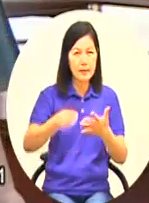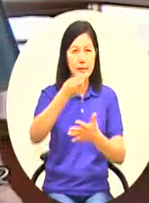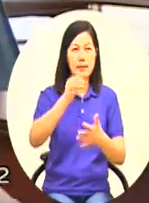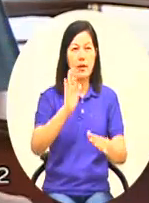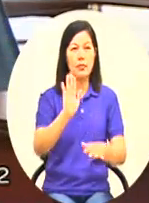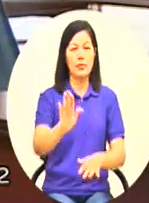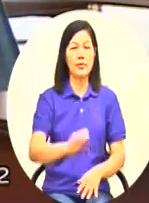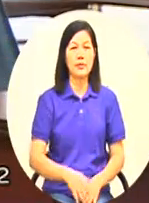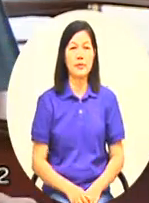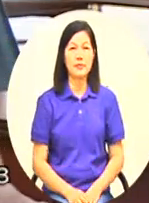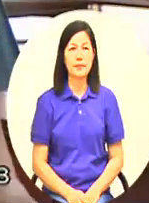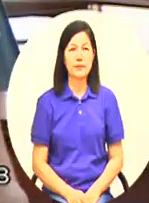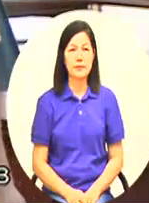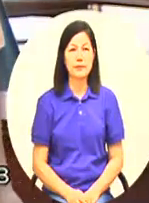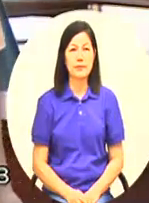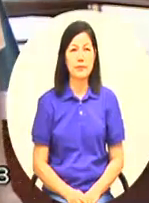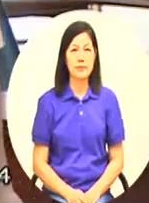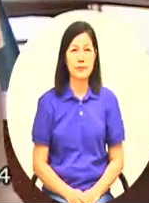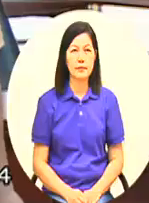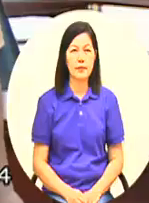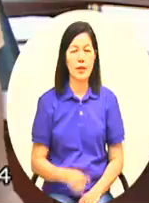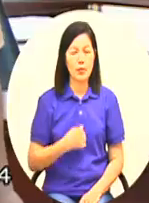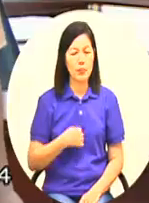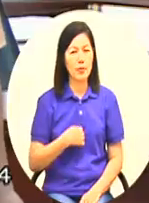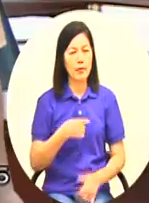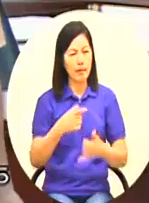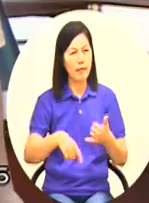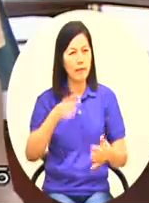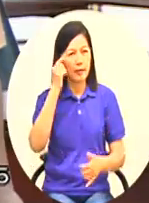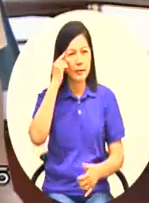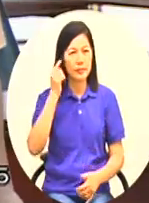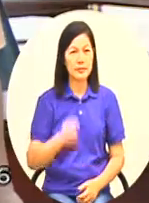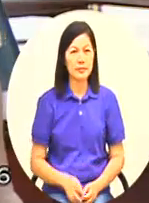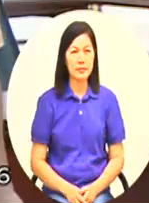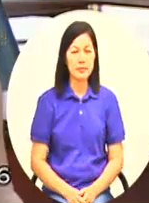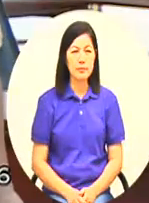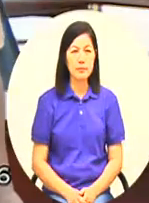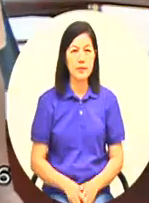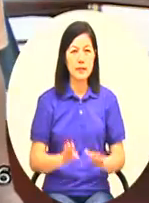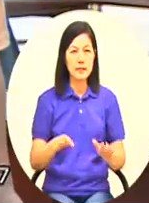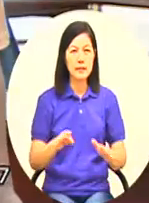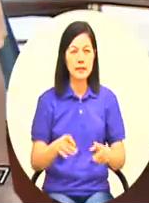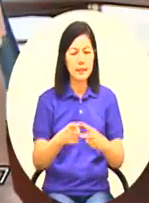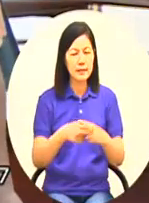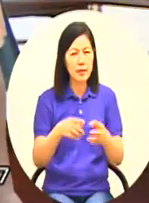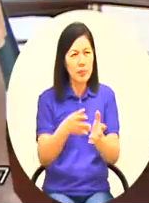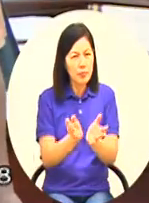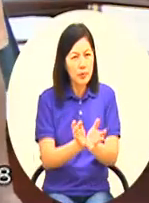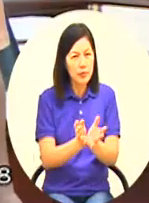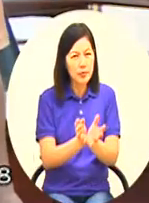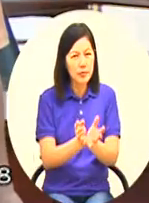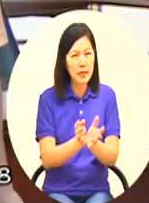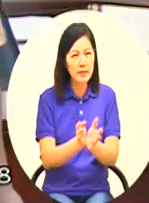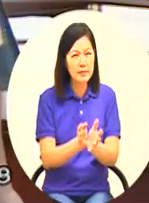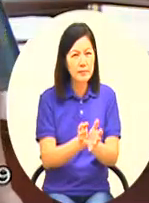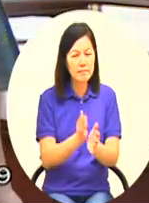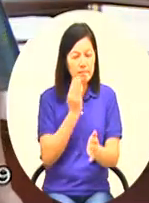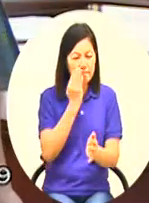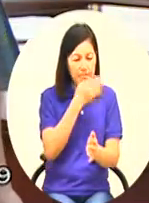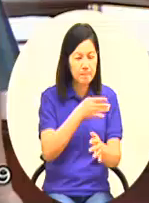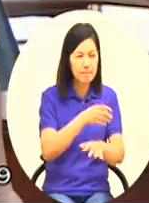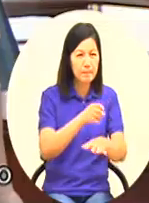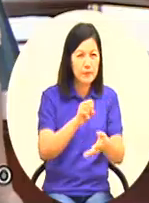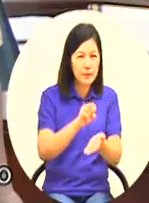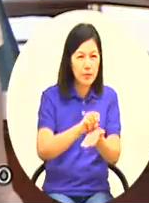啊，所以咧，分析的认为啦。虽然现在还有小部分的在偷排，但是呢，他们较